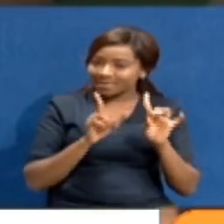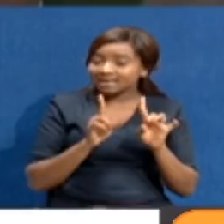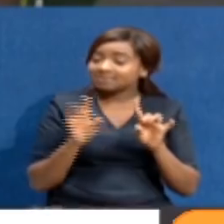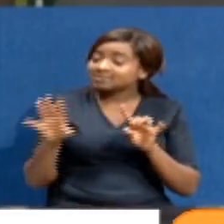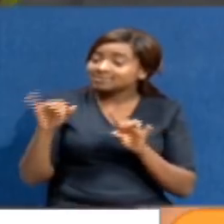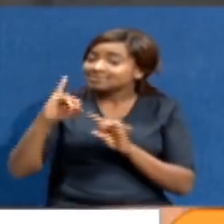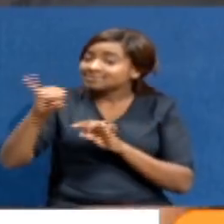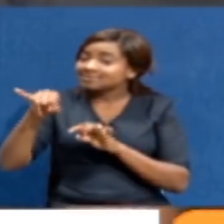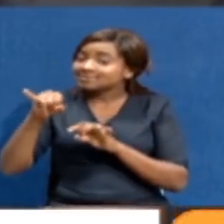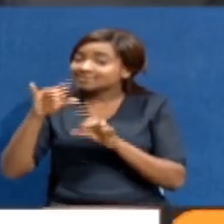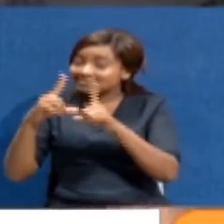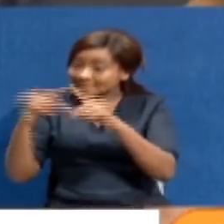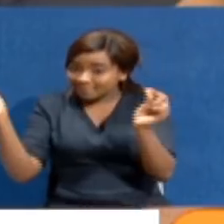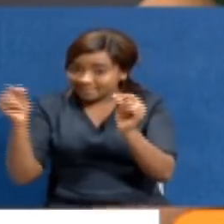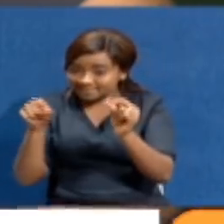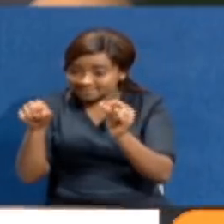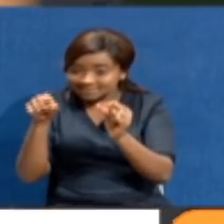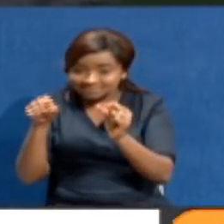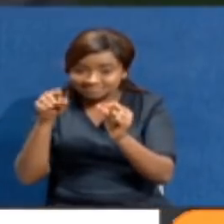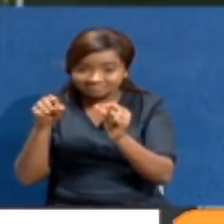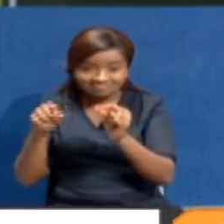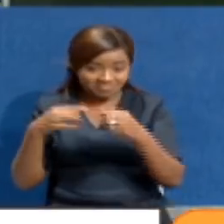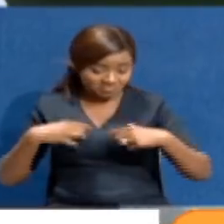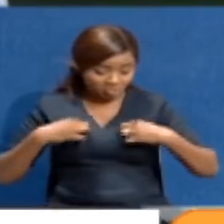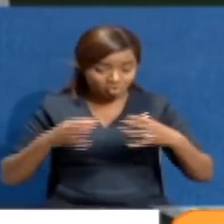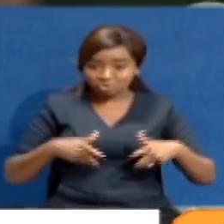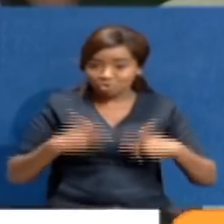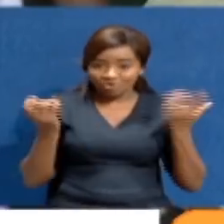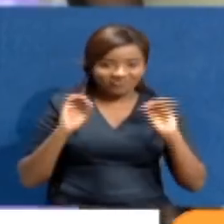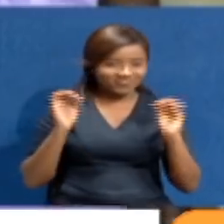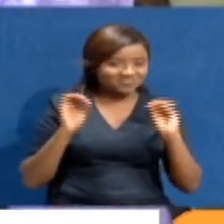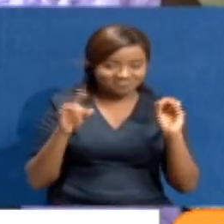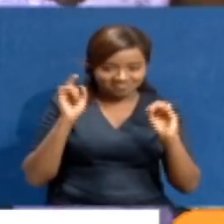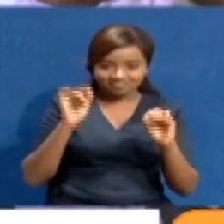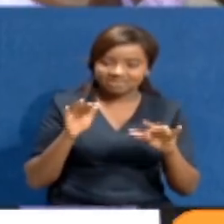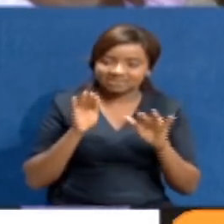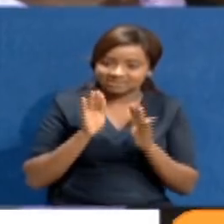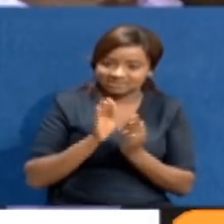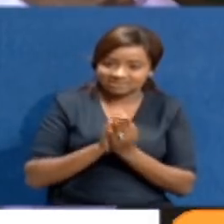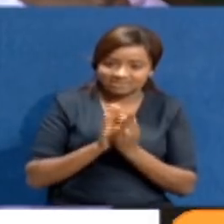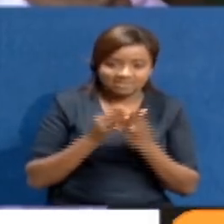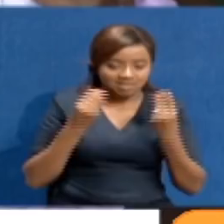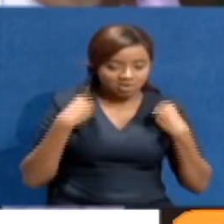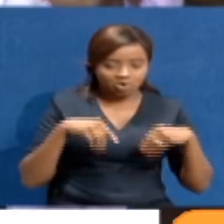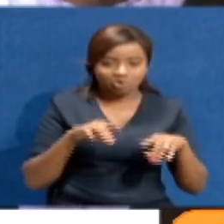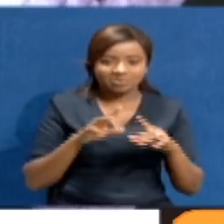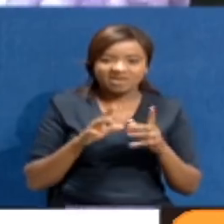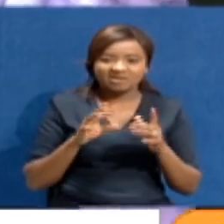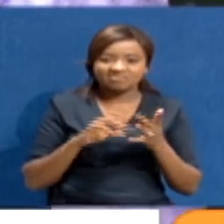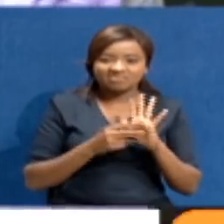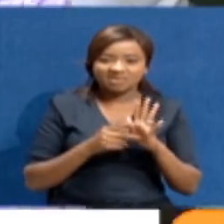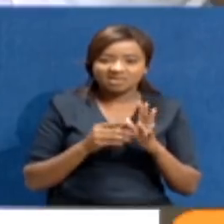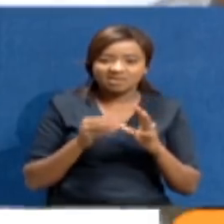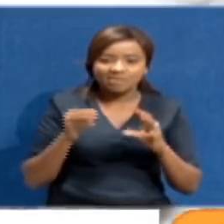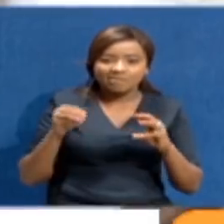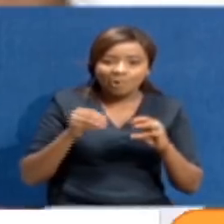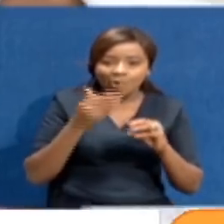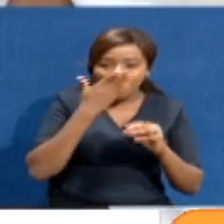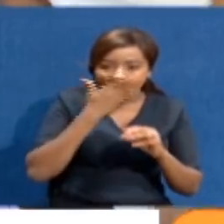nguo. Mtu anatengenezwa akiwa na nguo zake. Tofauti kabisa. Tofauti kabisa. Kuna kupakwa madawa,